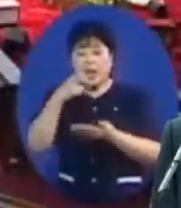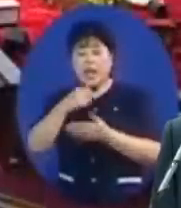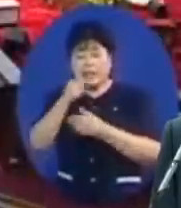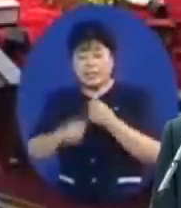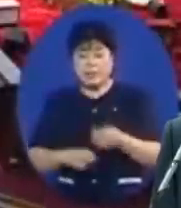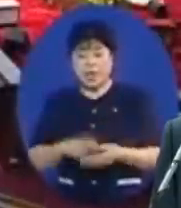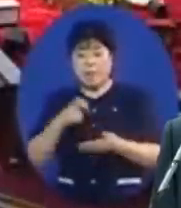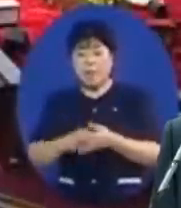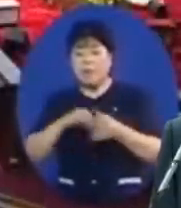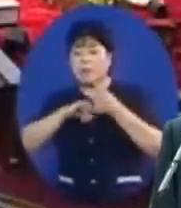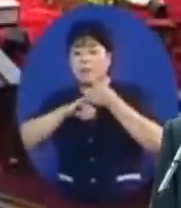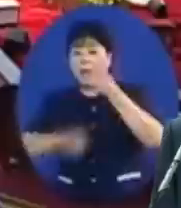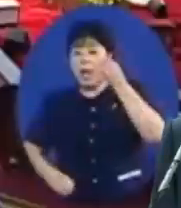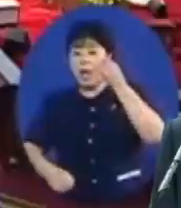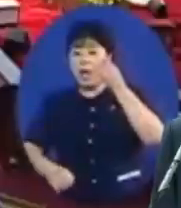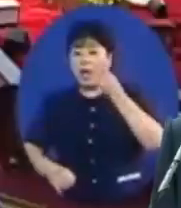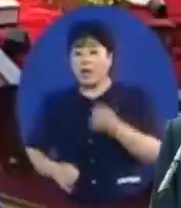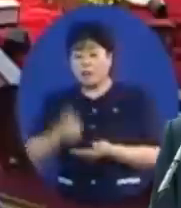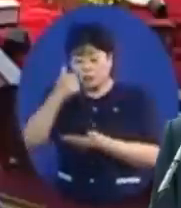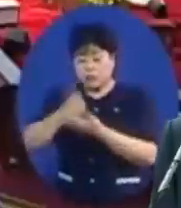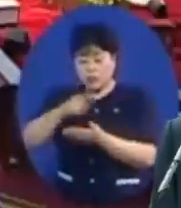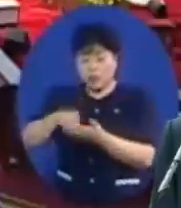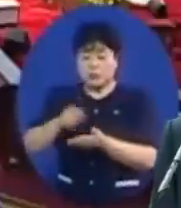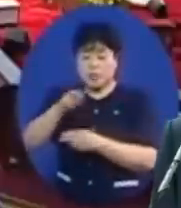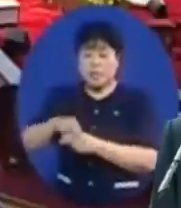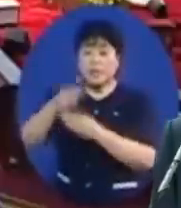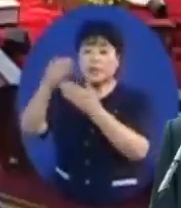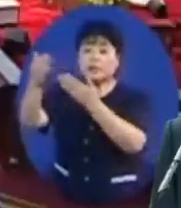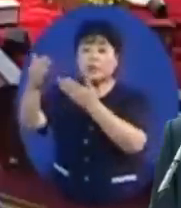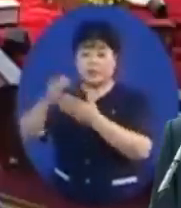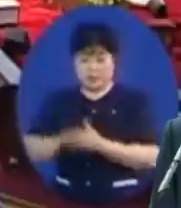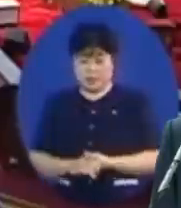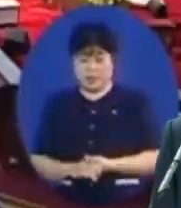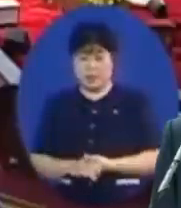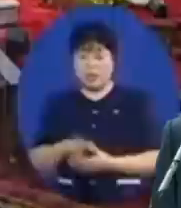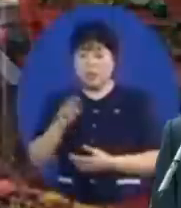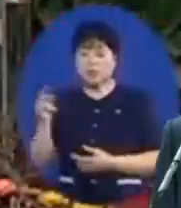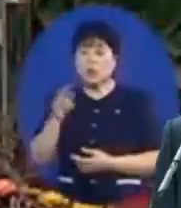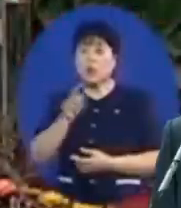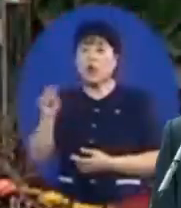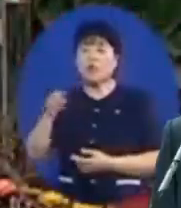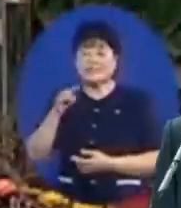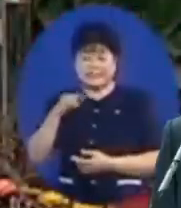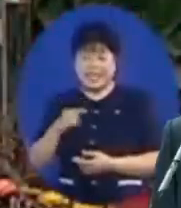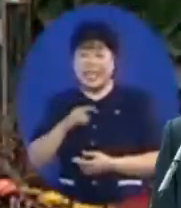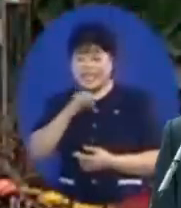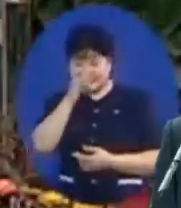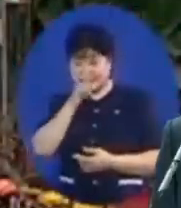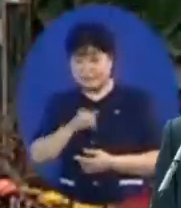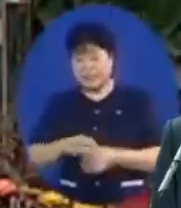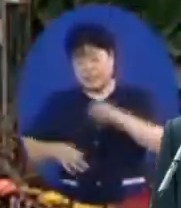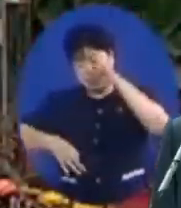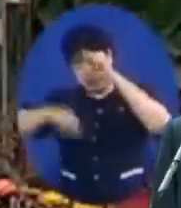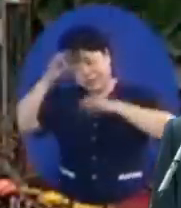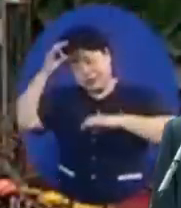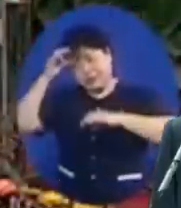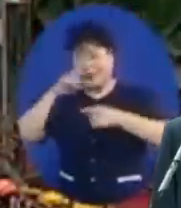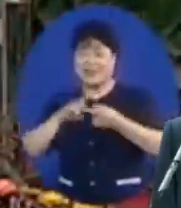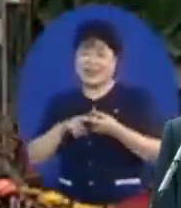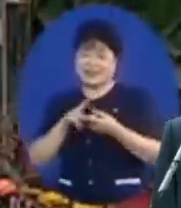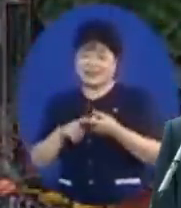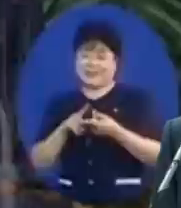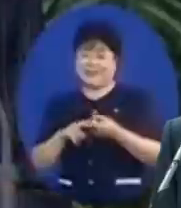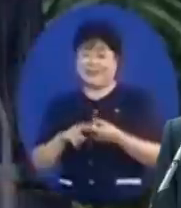속죄제사를 드려야 해요. 그 다음에는 속건제가 있습니다. 속건제는 실수한 죄.